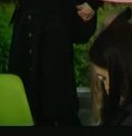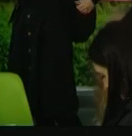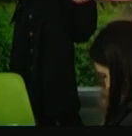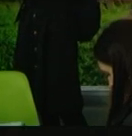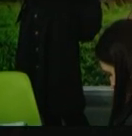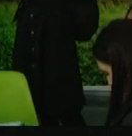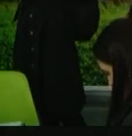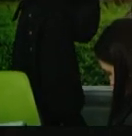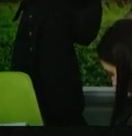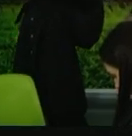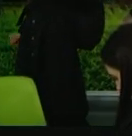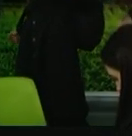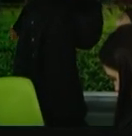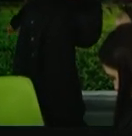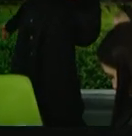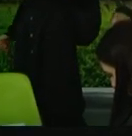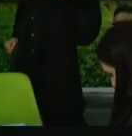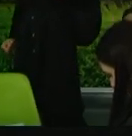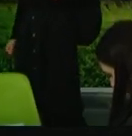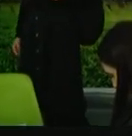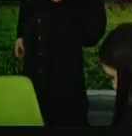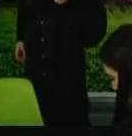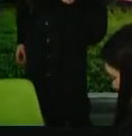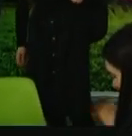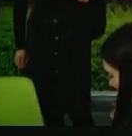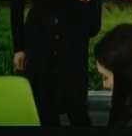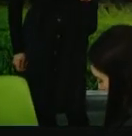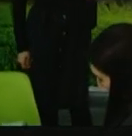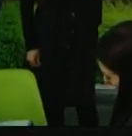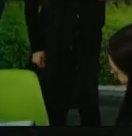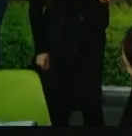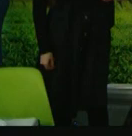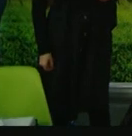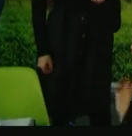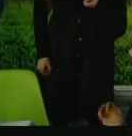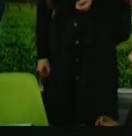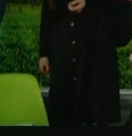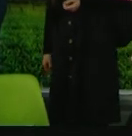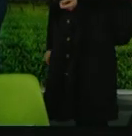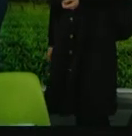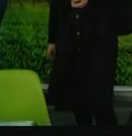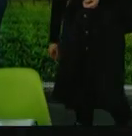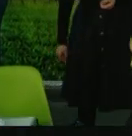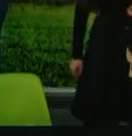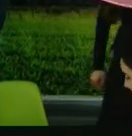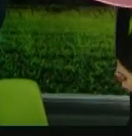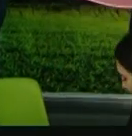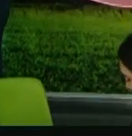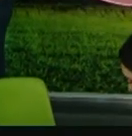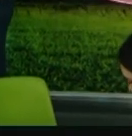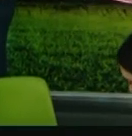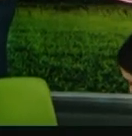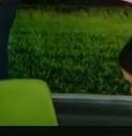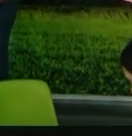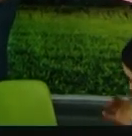и немножко страшно. Часто ходите в Киномакс? Да. Почему? Ну, нам нравится. Во-первых, мы недалеко здесь живем. Во-вторых, нам